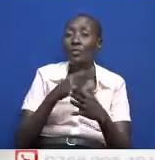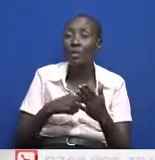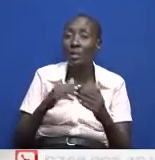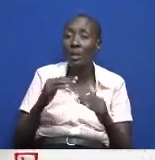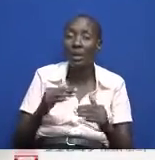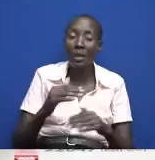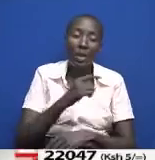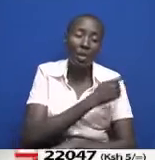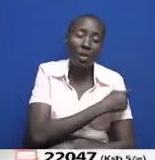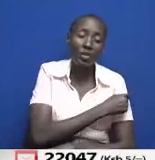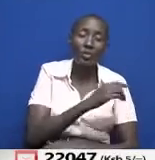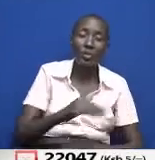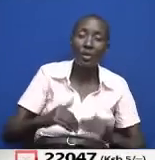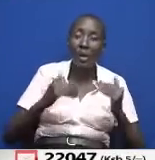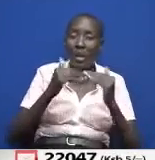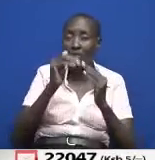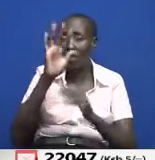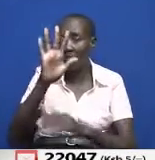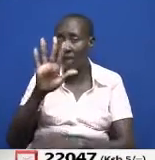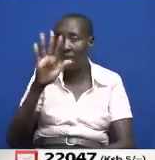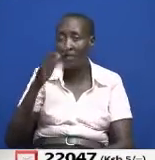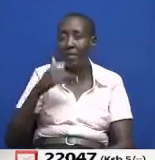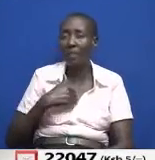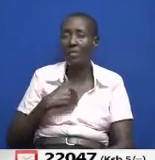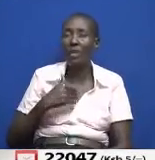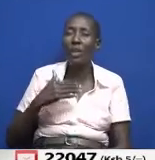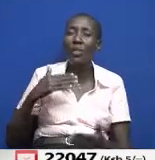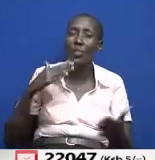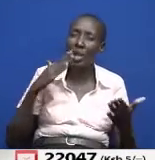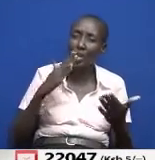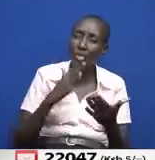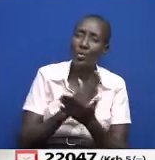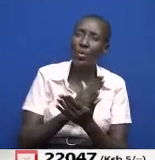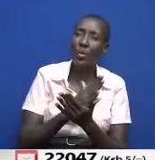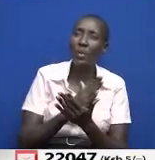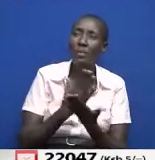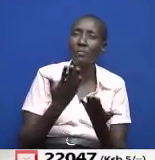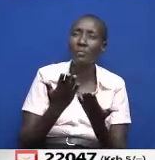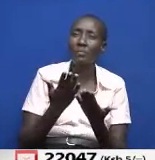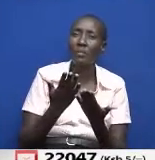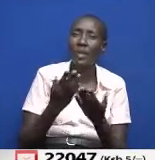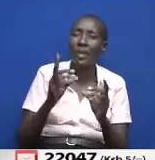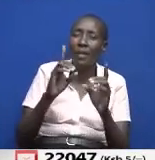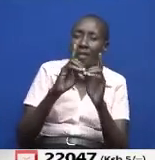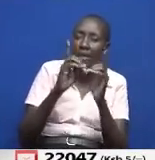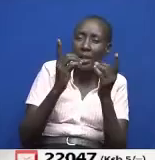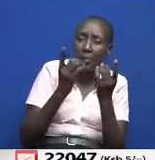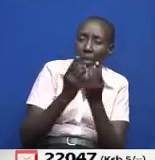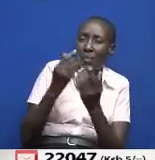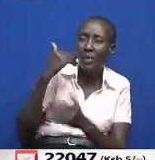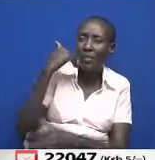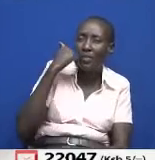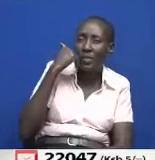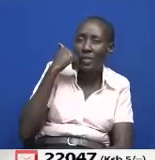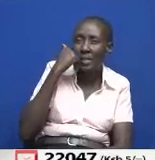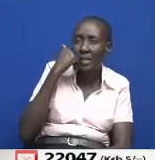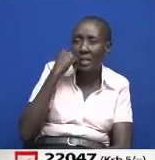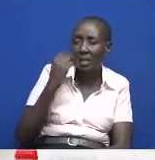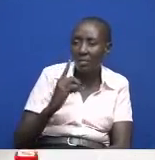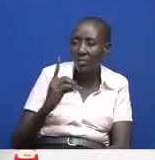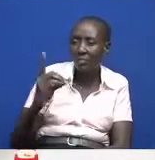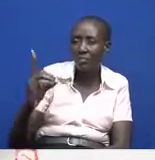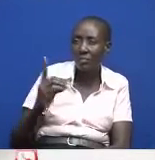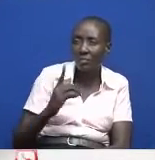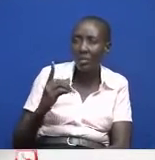level 5 na tumehakikisha casualty department ya level 5